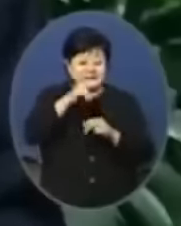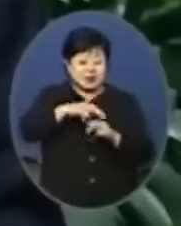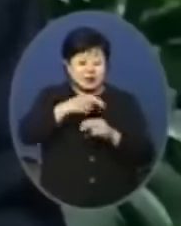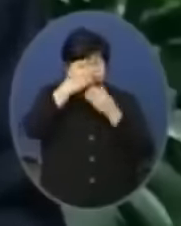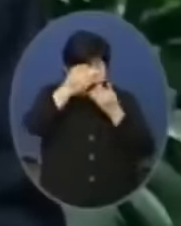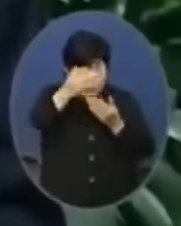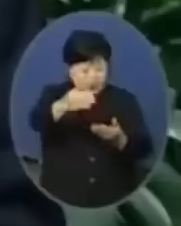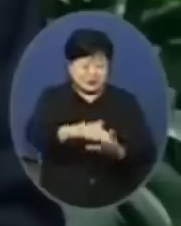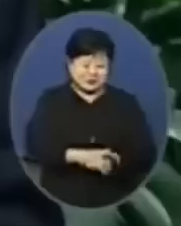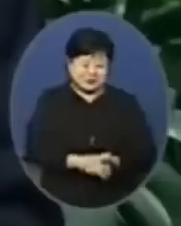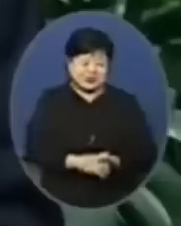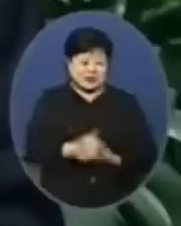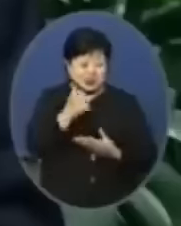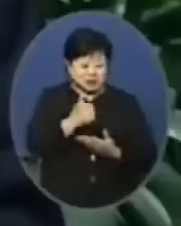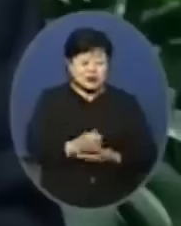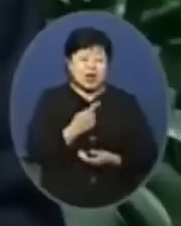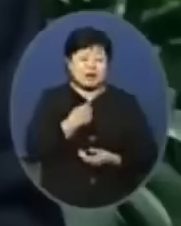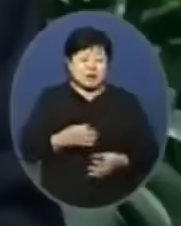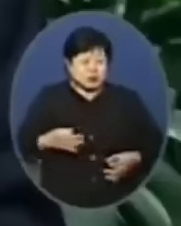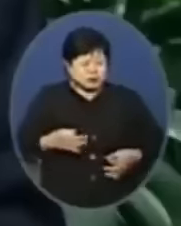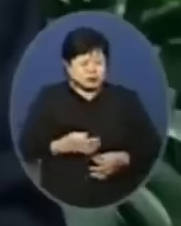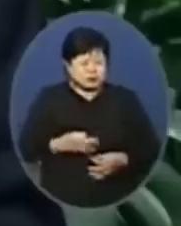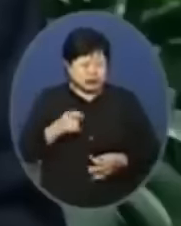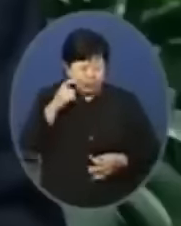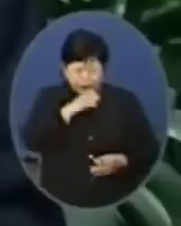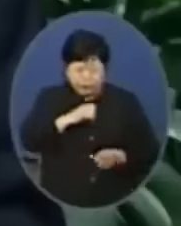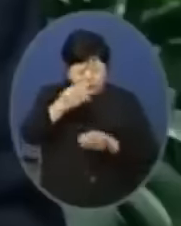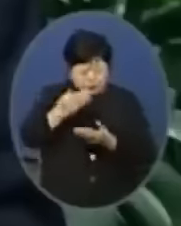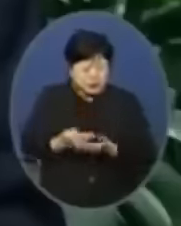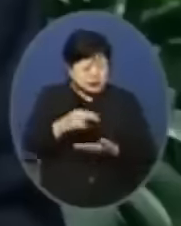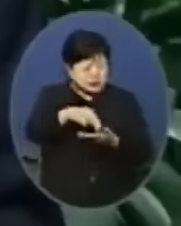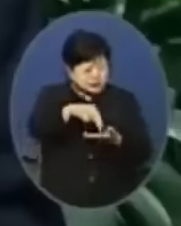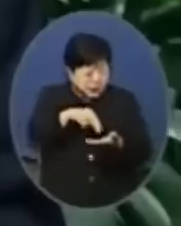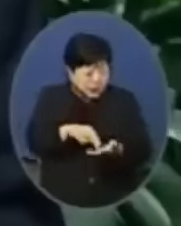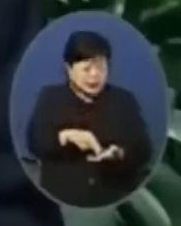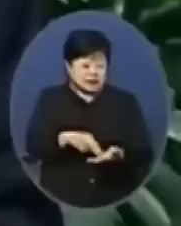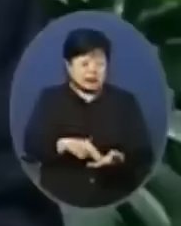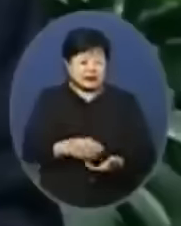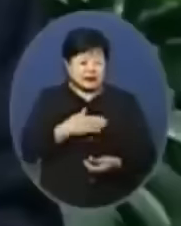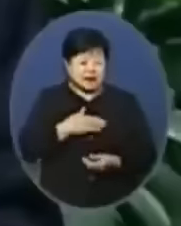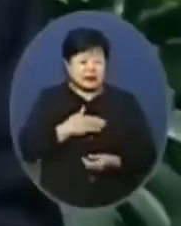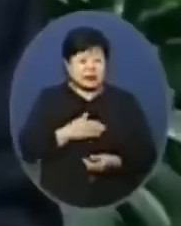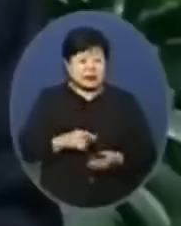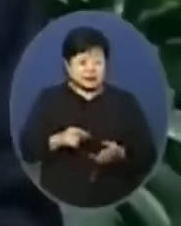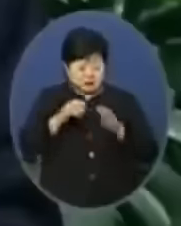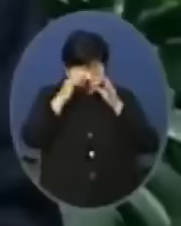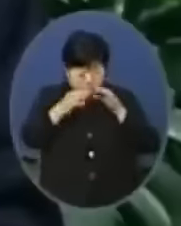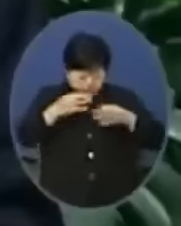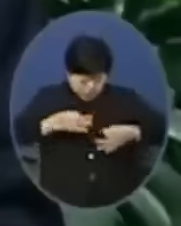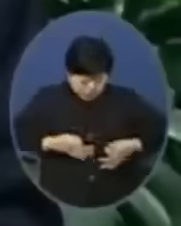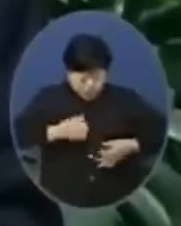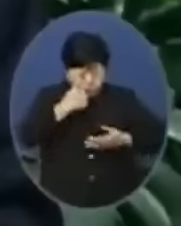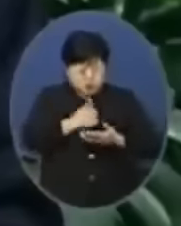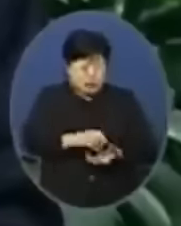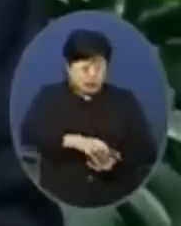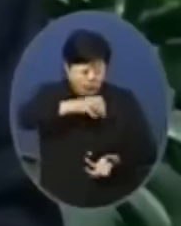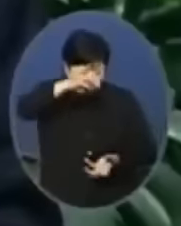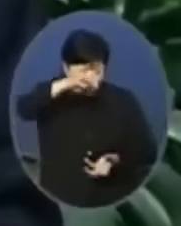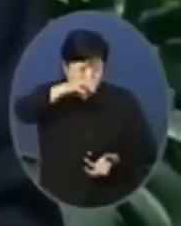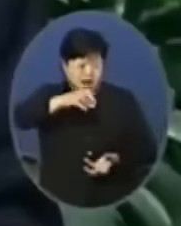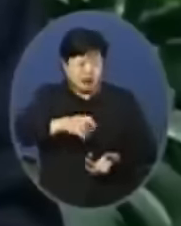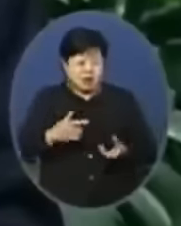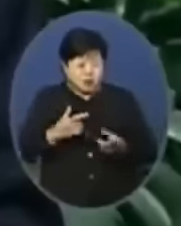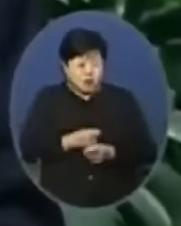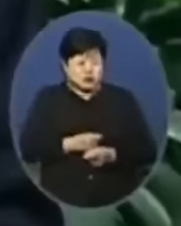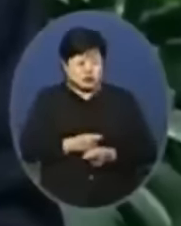주신 것입니다. 죄를 짓고 불의하고 추악하고 버림을 받아야 마땅한데 내가 나를 받아라도 이 죄의 덩어리야 이